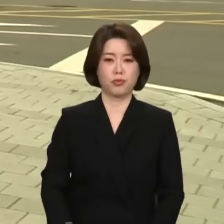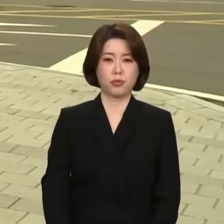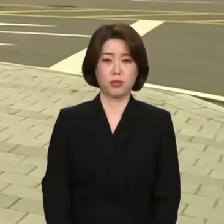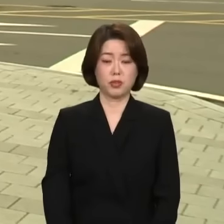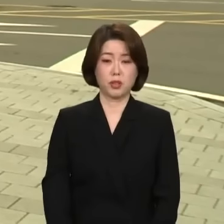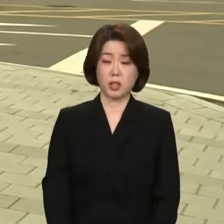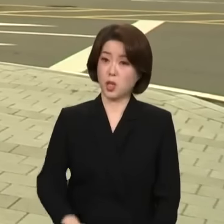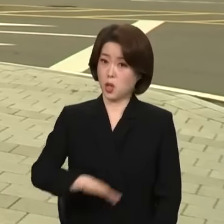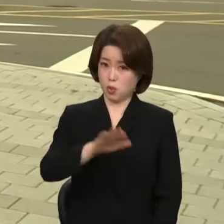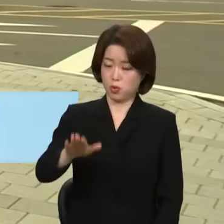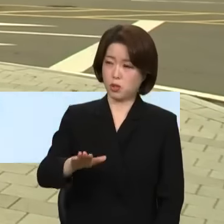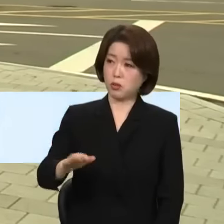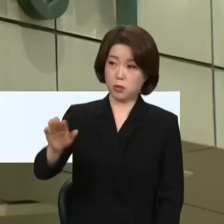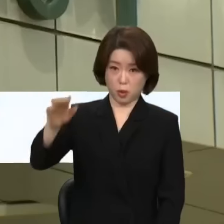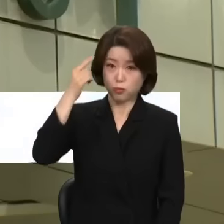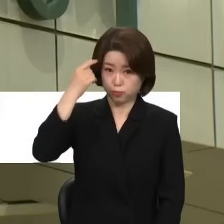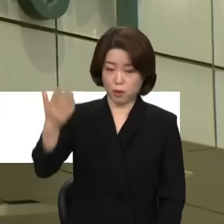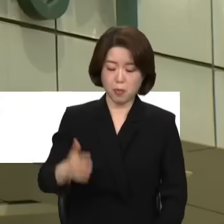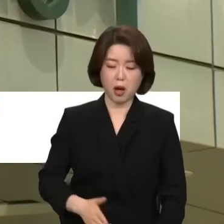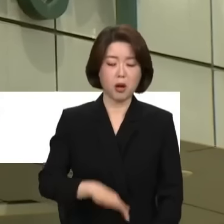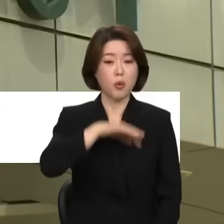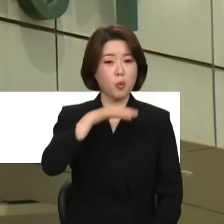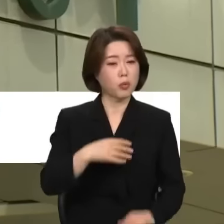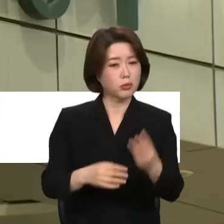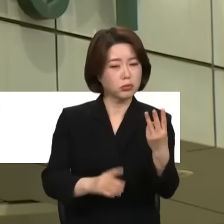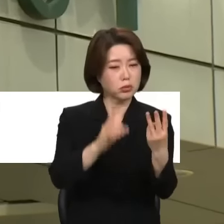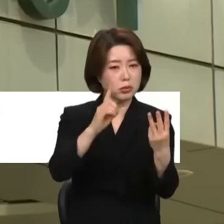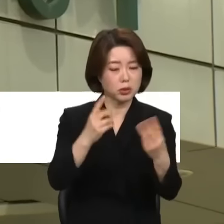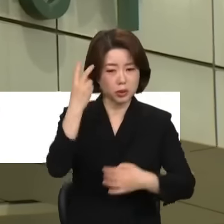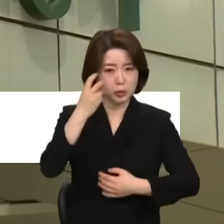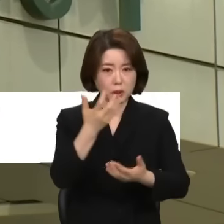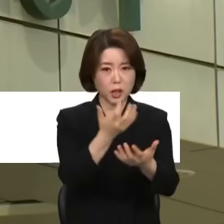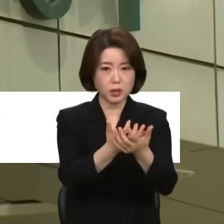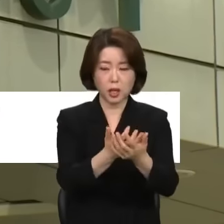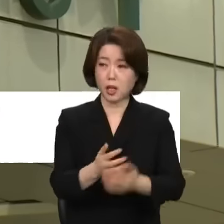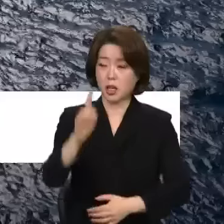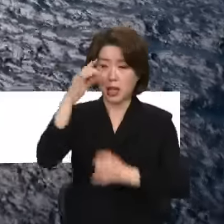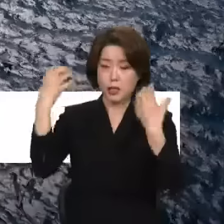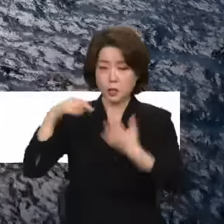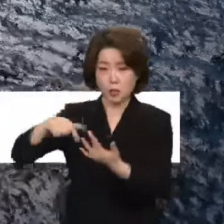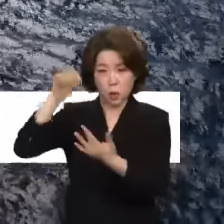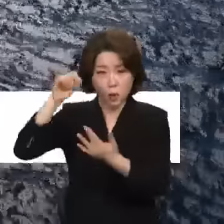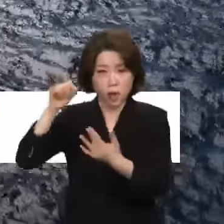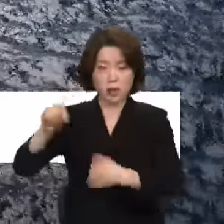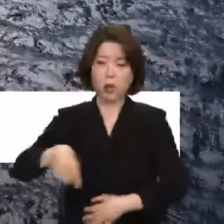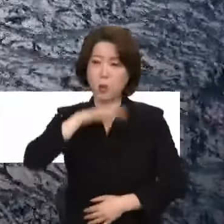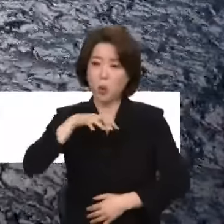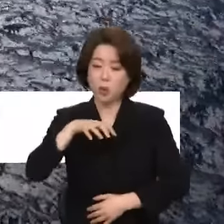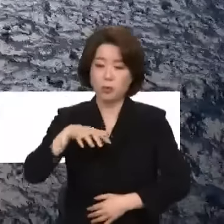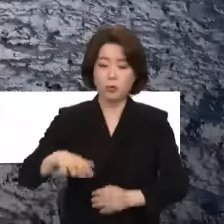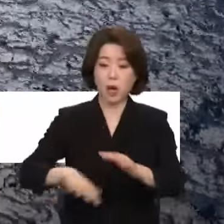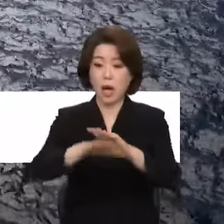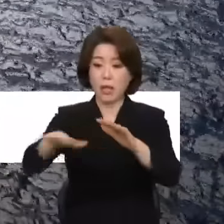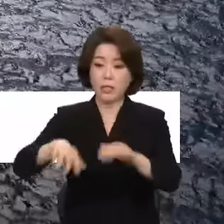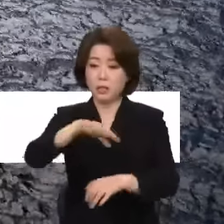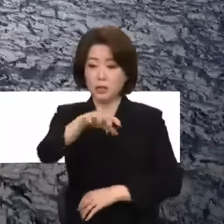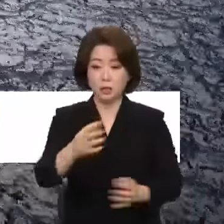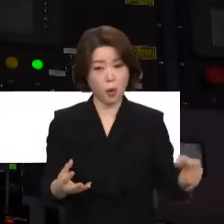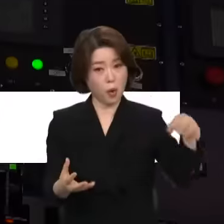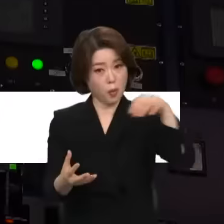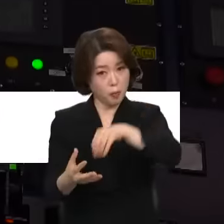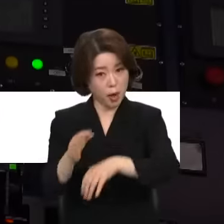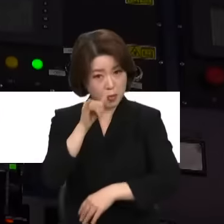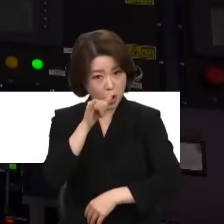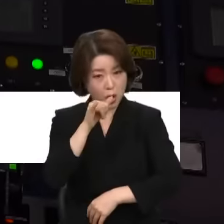JTBC 석유공사에 오징어 3D 탐사 자료에 정부가 선정한 오징어 유만 구조 지역이 포함되 있는지 묻자